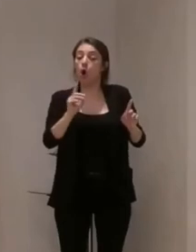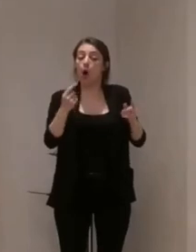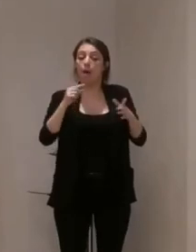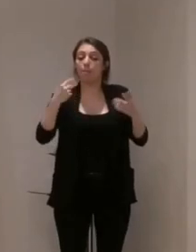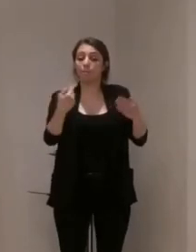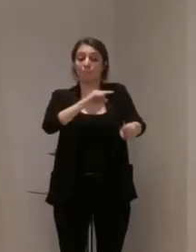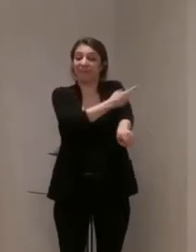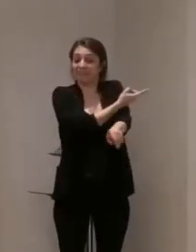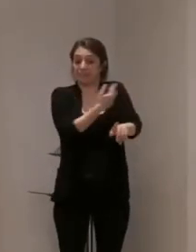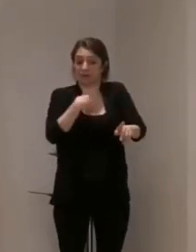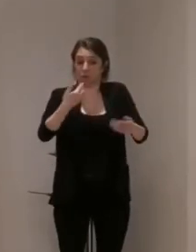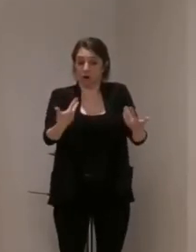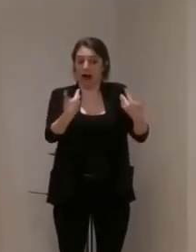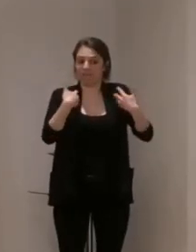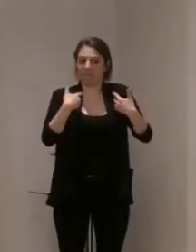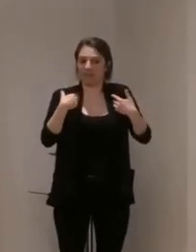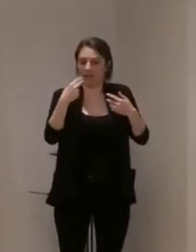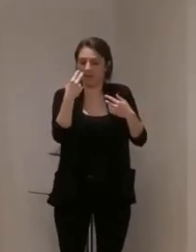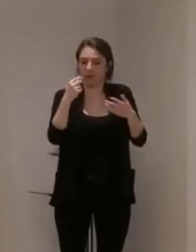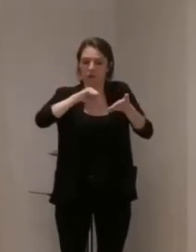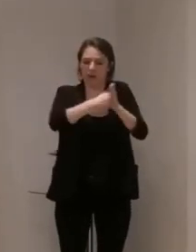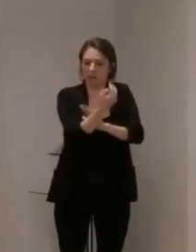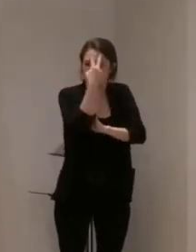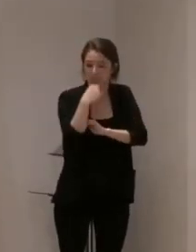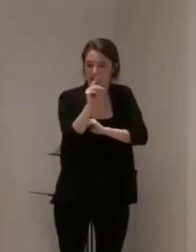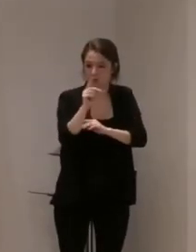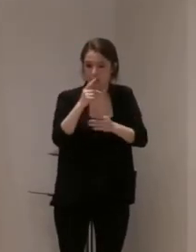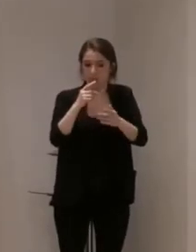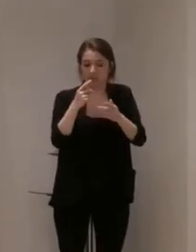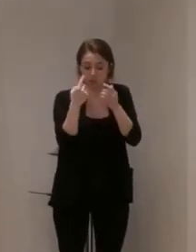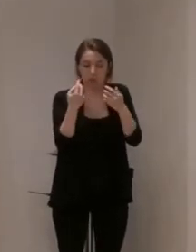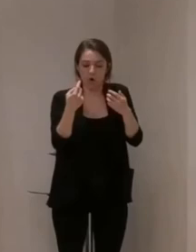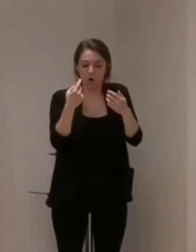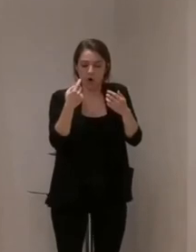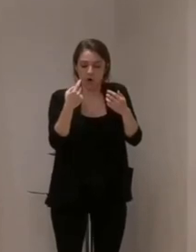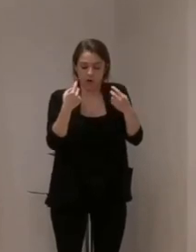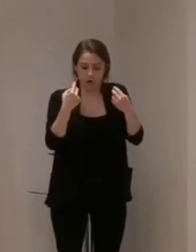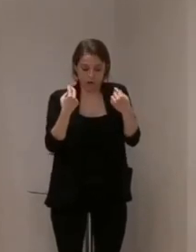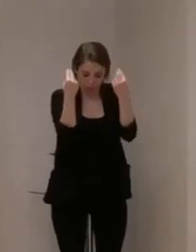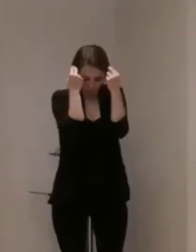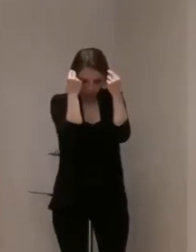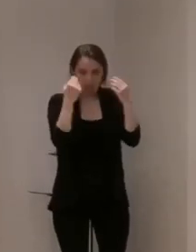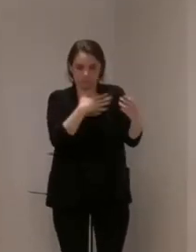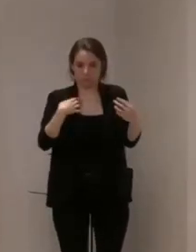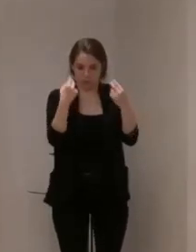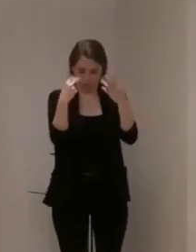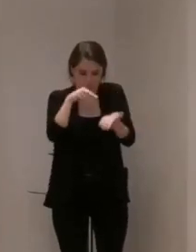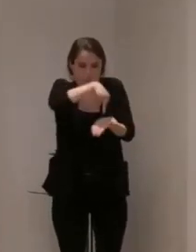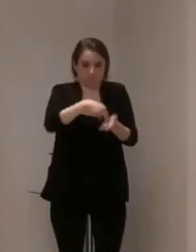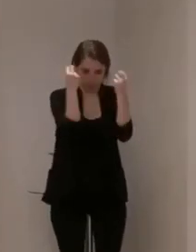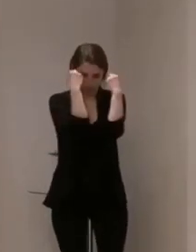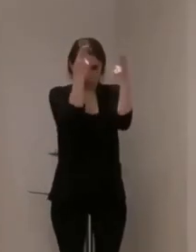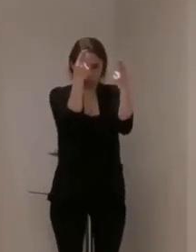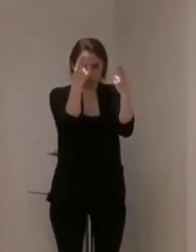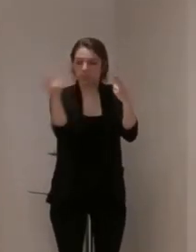cega. Sabien a què s'exposaven. I va ser un acte moral conscient a sobre les conseqüències. Veieu així?